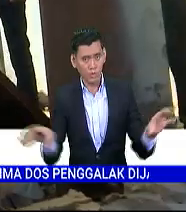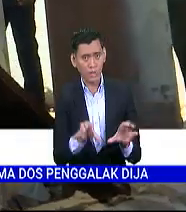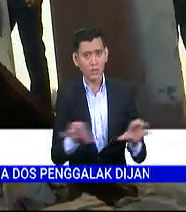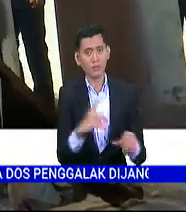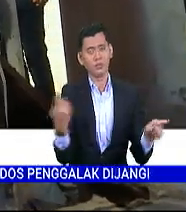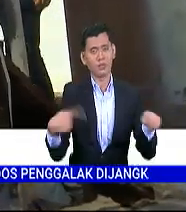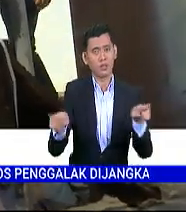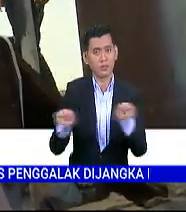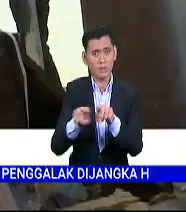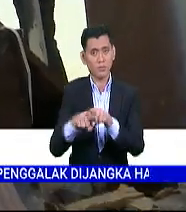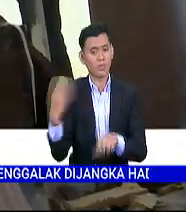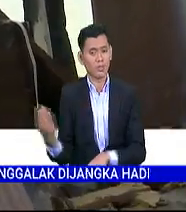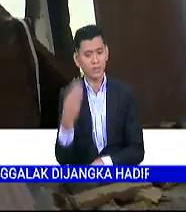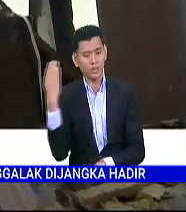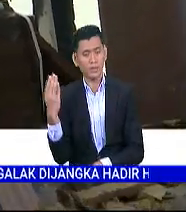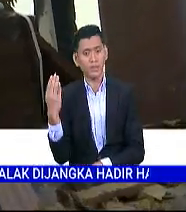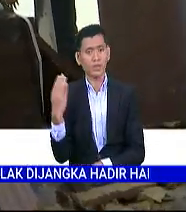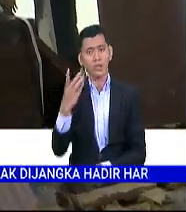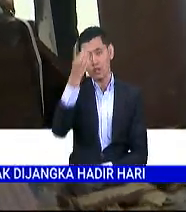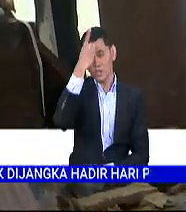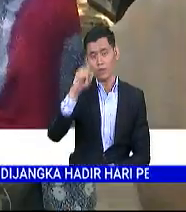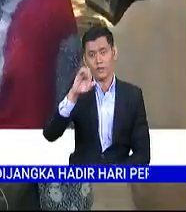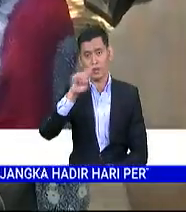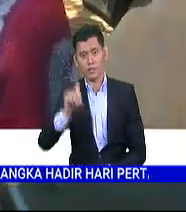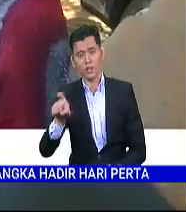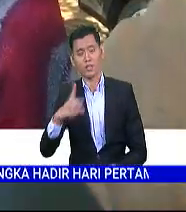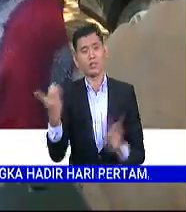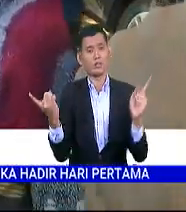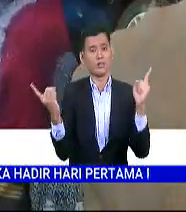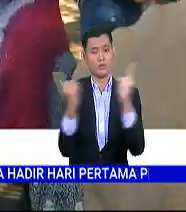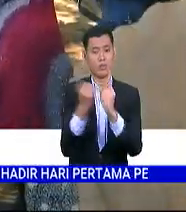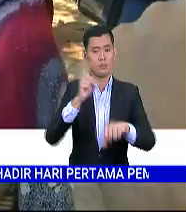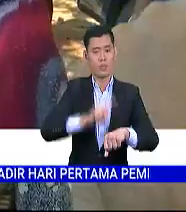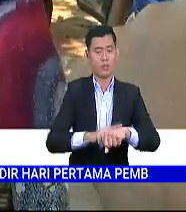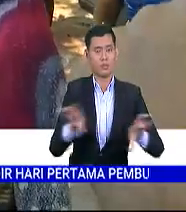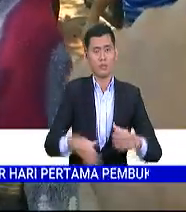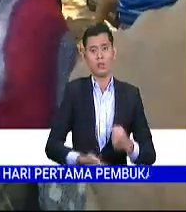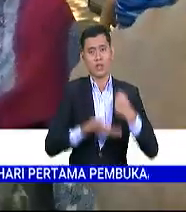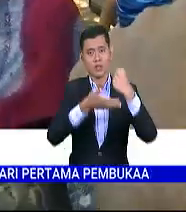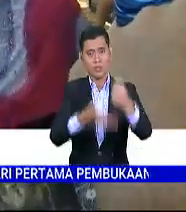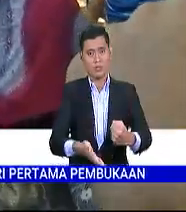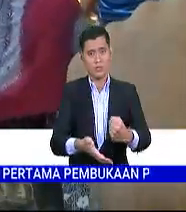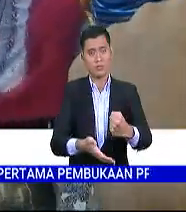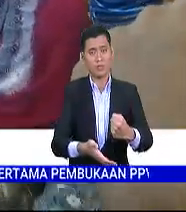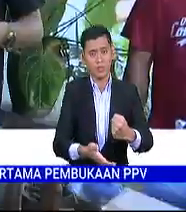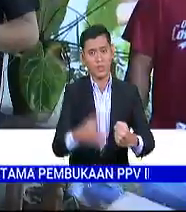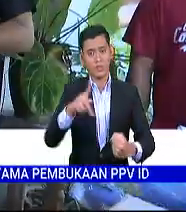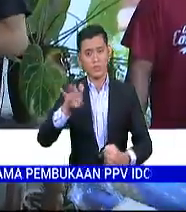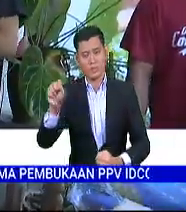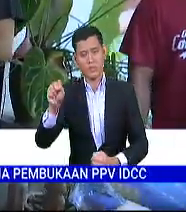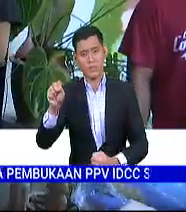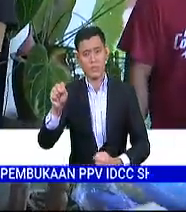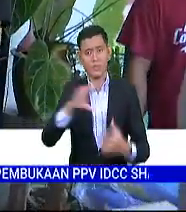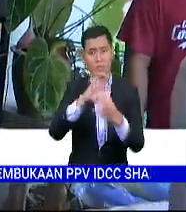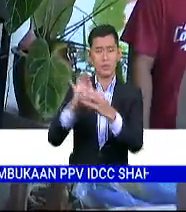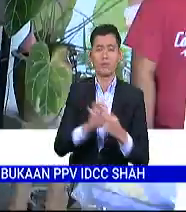selepas program sukarelawan pasca banjir KBS di Kampung Sungai Berani, Lengah Muar. Mengulas mengenai kerjasama Bersatu Barisan